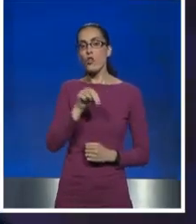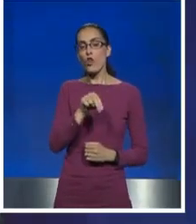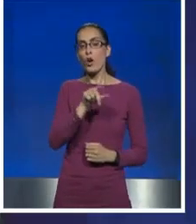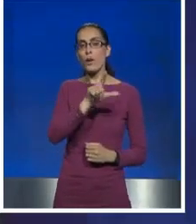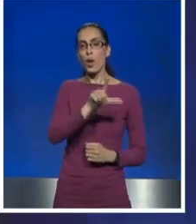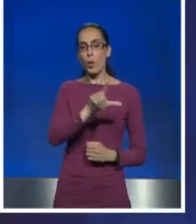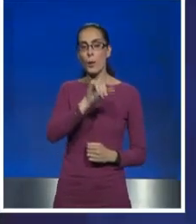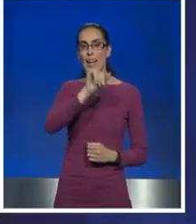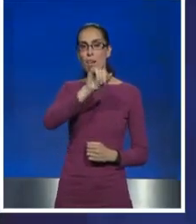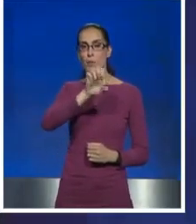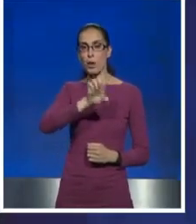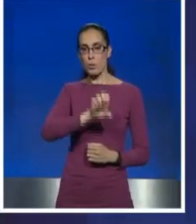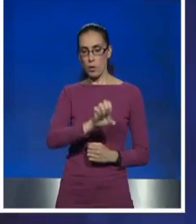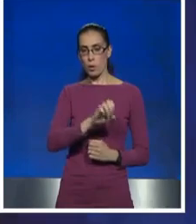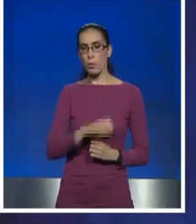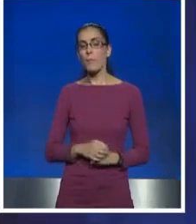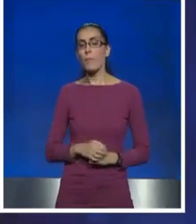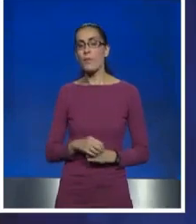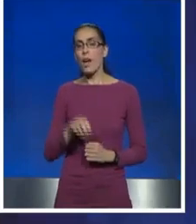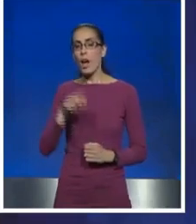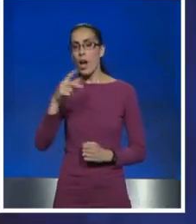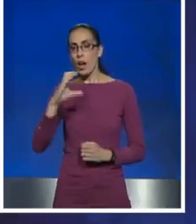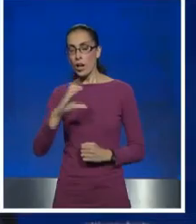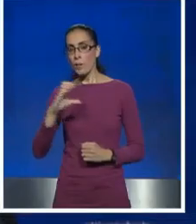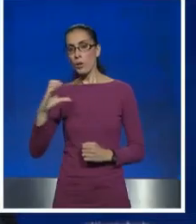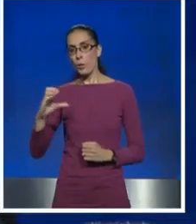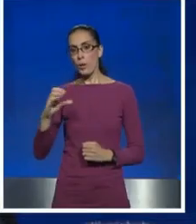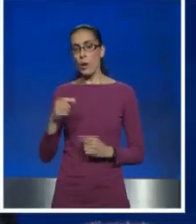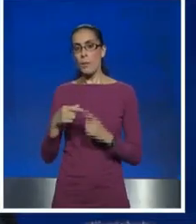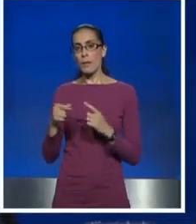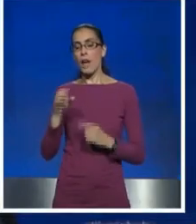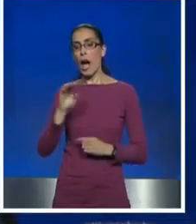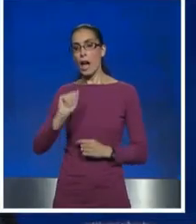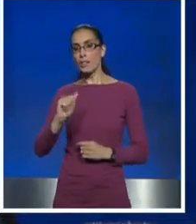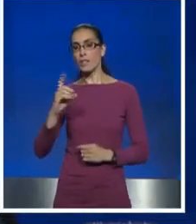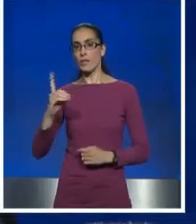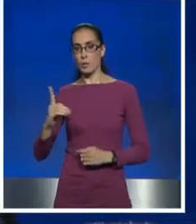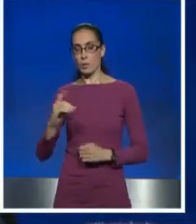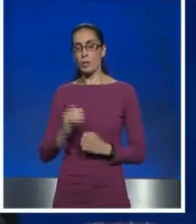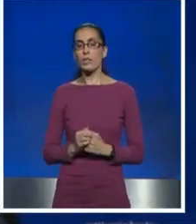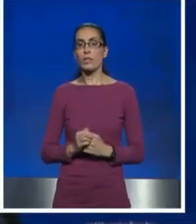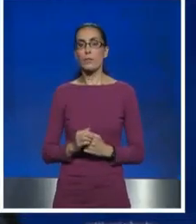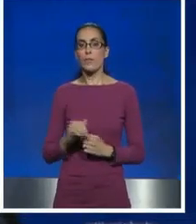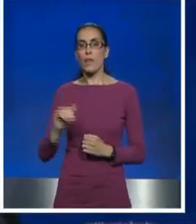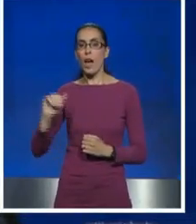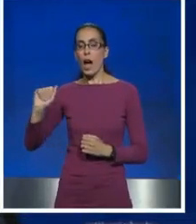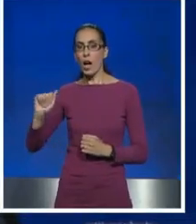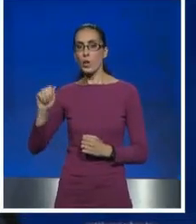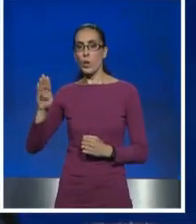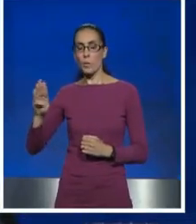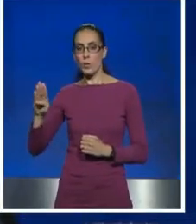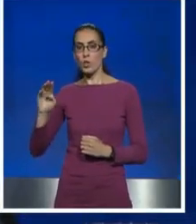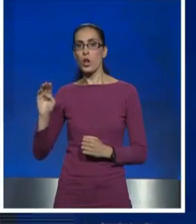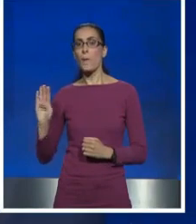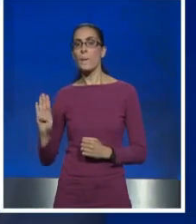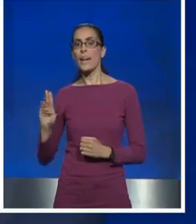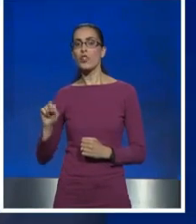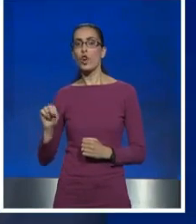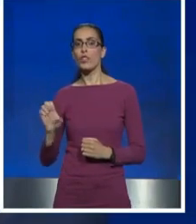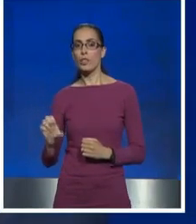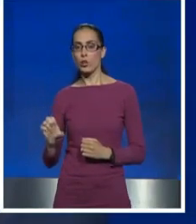Norman Lowell minn Imperium Europa, Carmel Cacopardo minn Alternativa Demokratika, Antoine Borch minn Brain Not